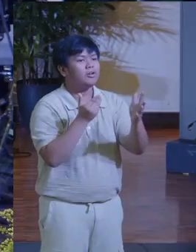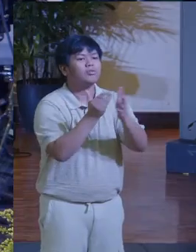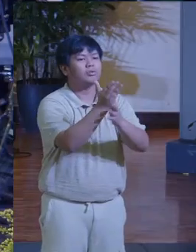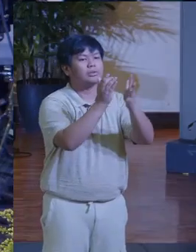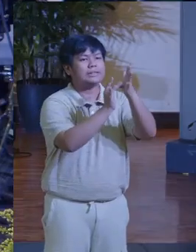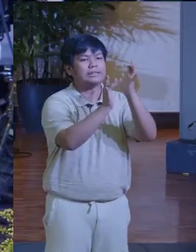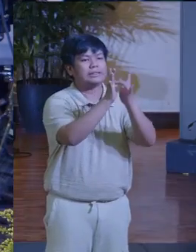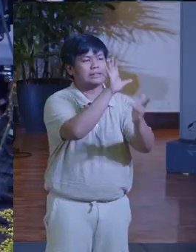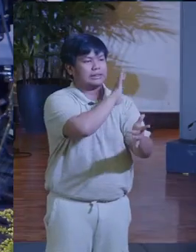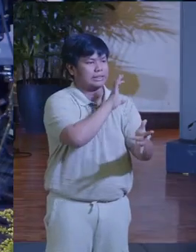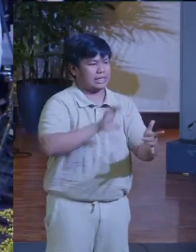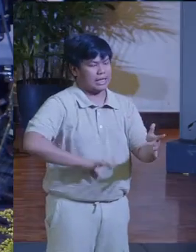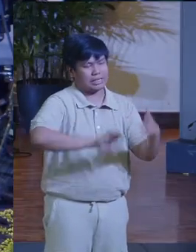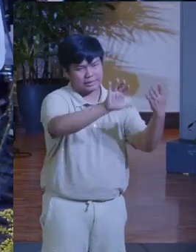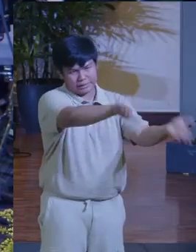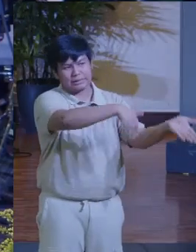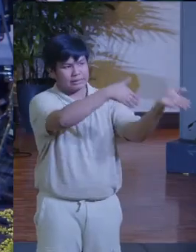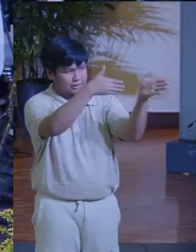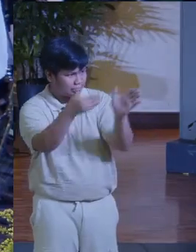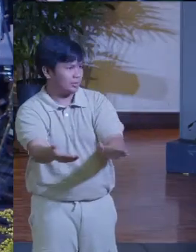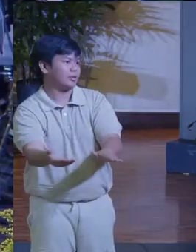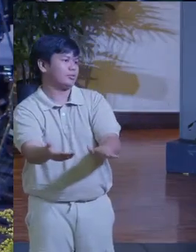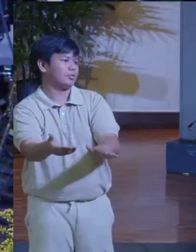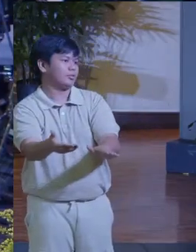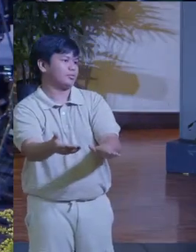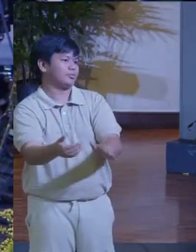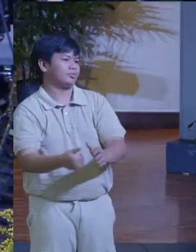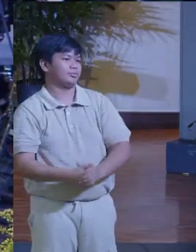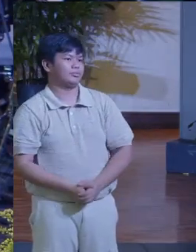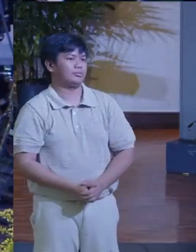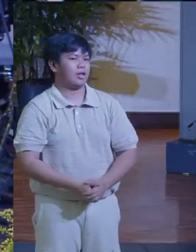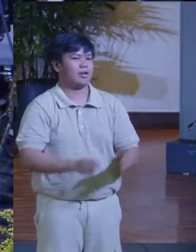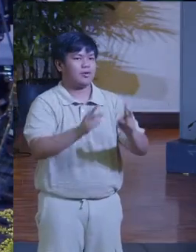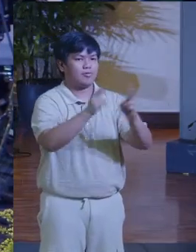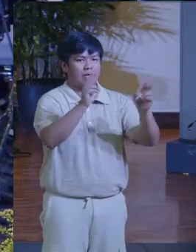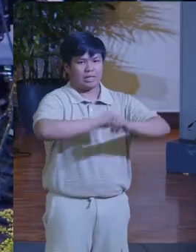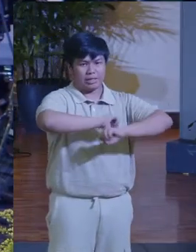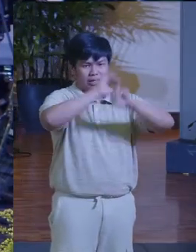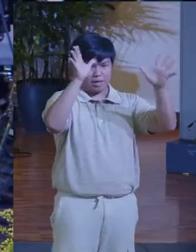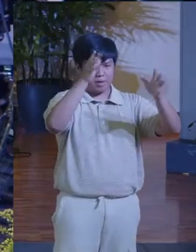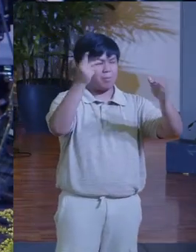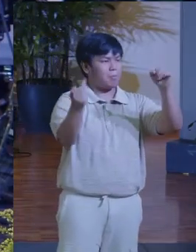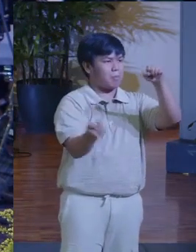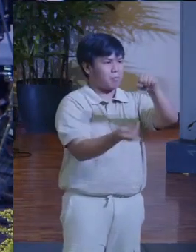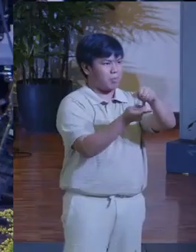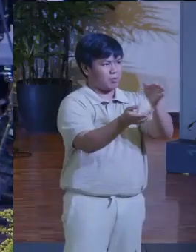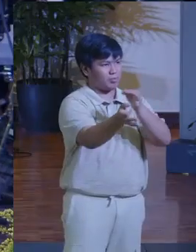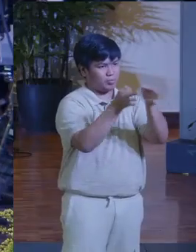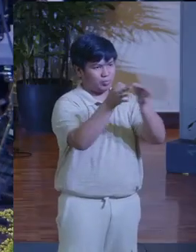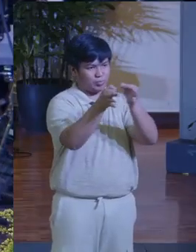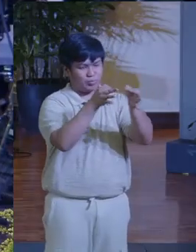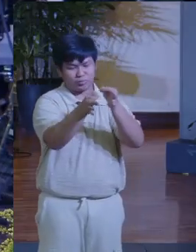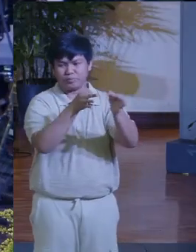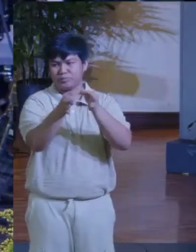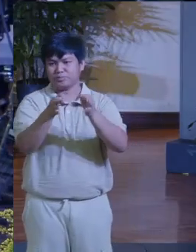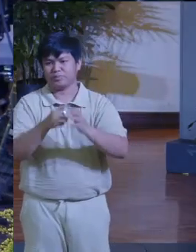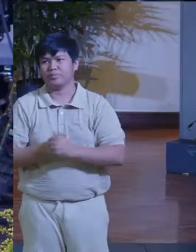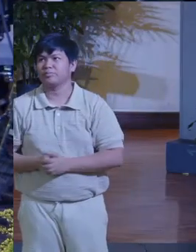krus. So mga kapatid, malinaw ang paliwanag ni Pablo sa mga talatang